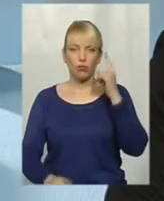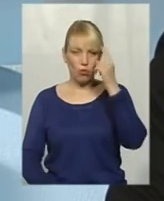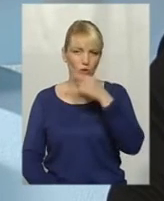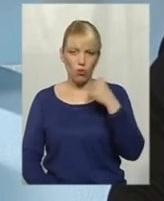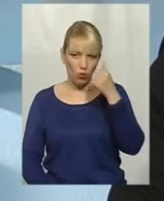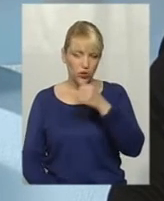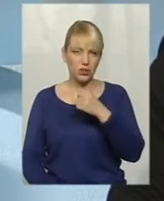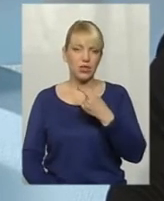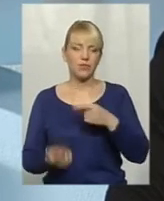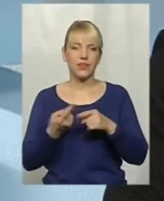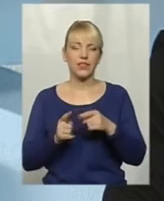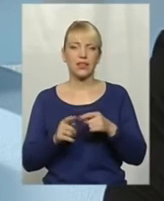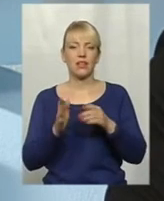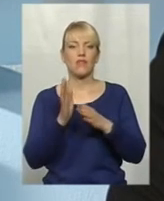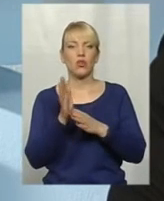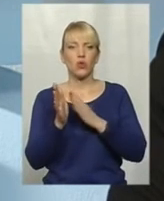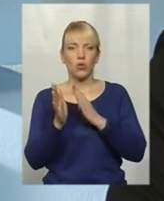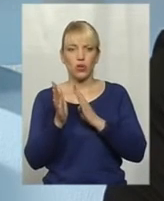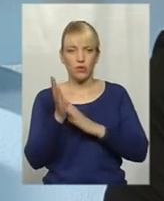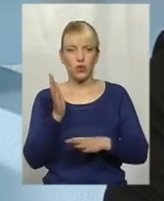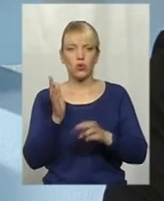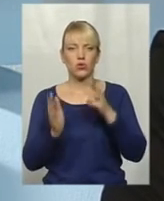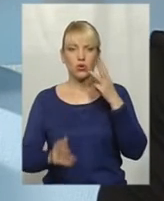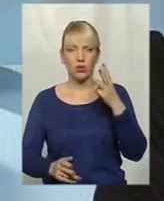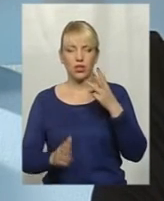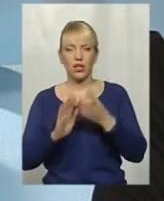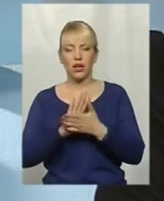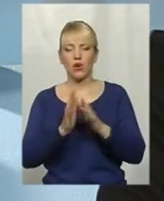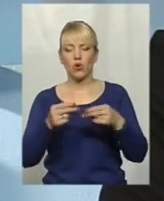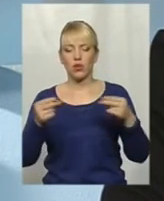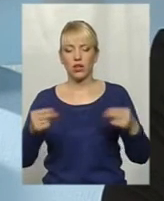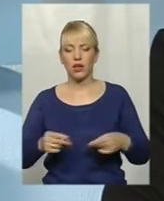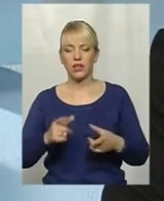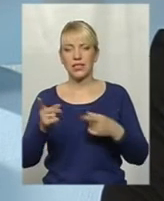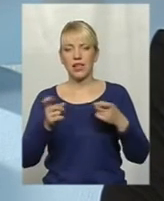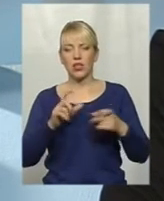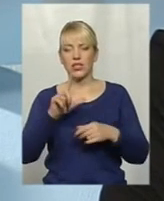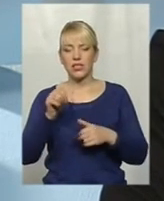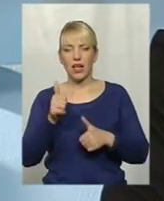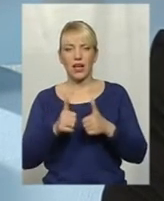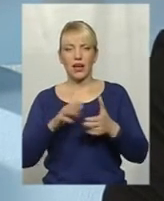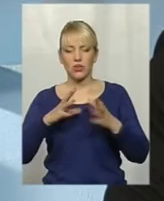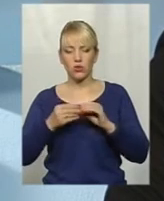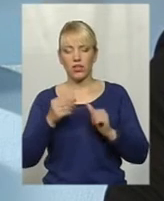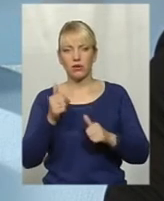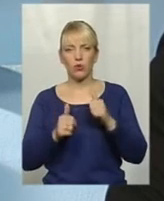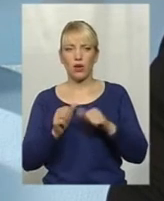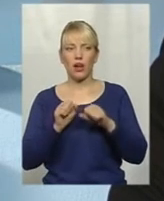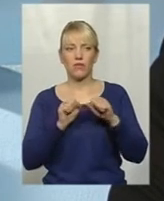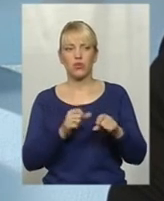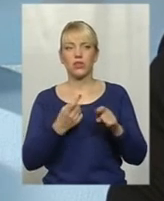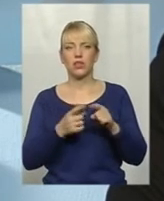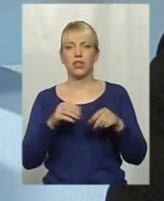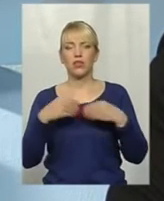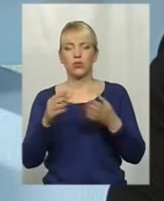становить 93 контракта. Тобто залучені за результатами конкурсів адвокатів надають безоплатну